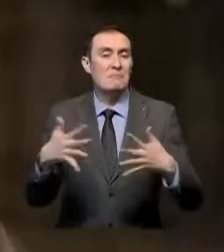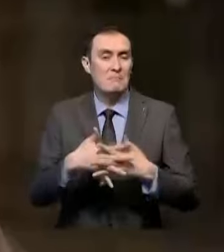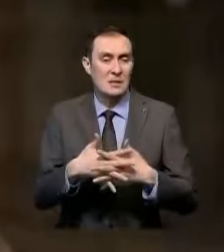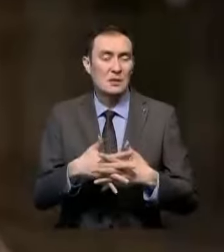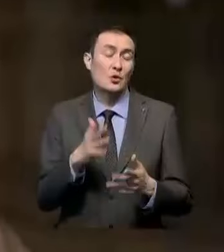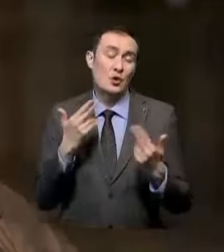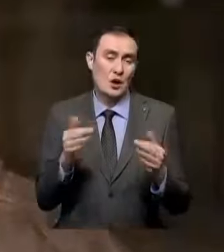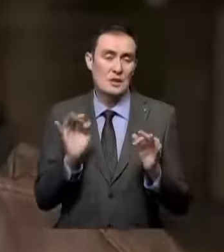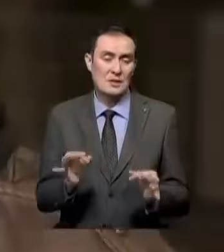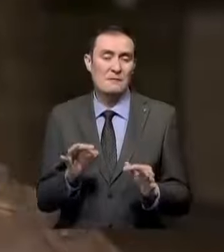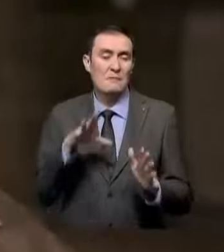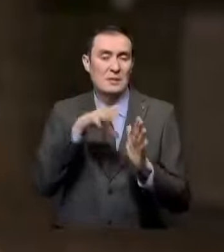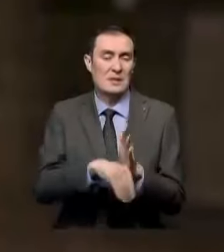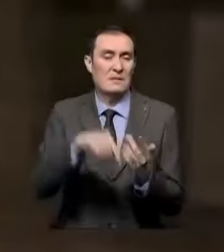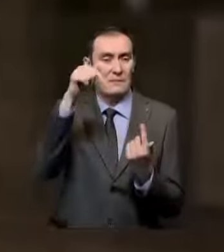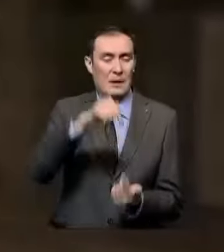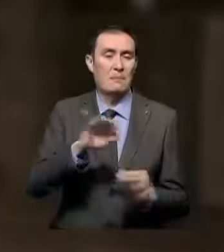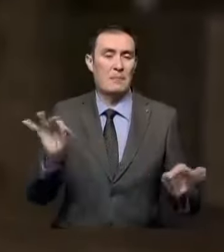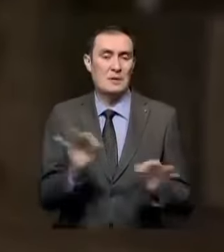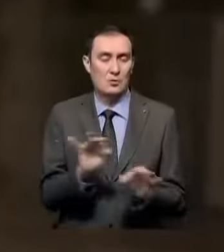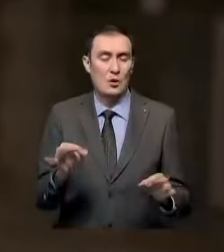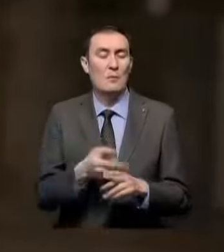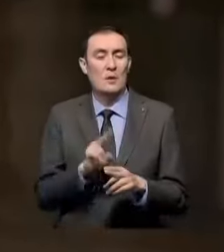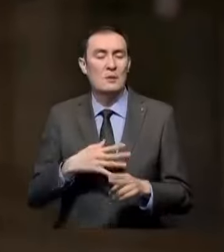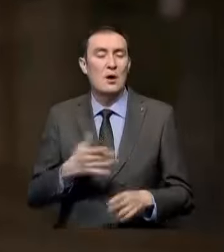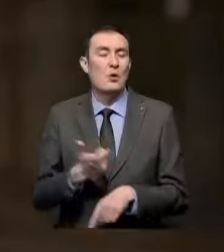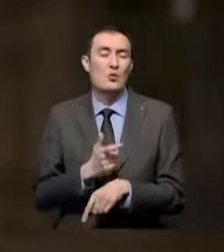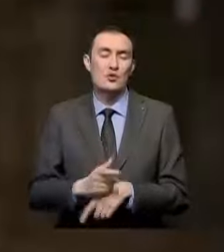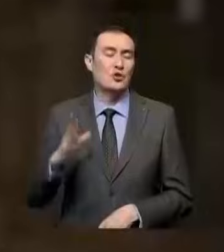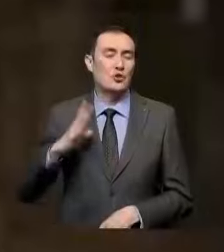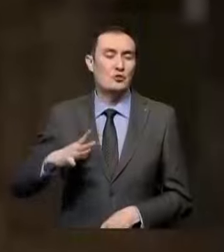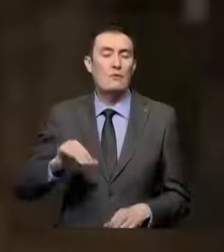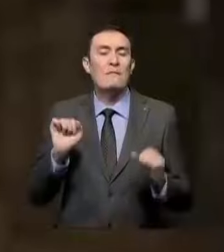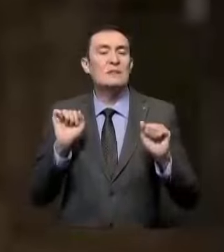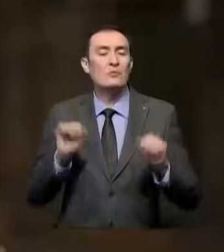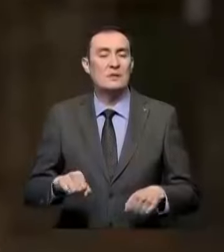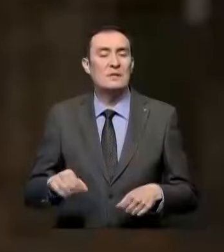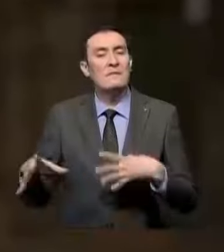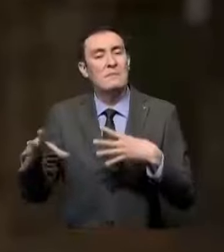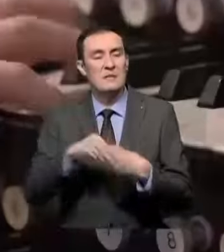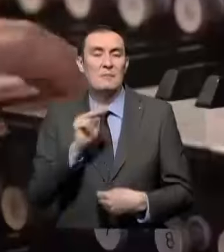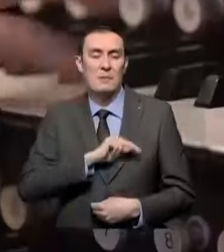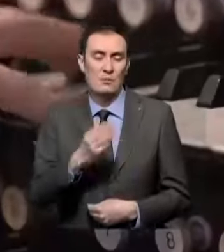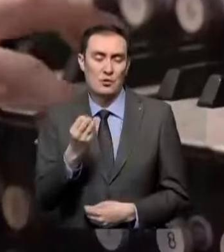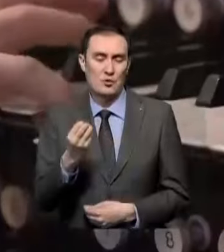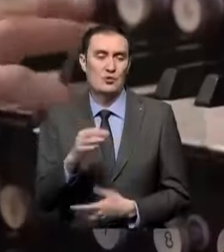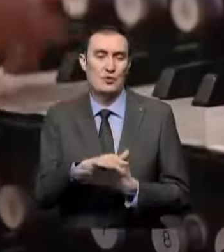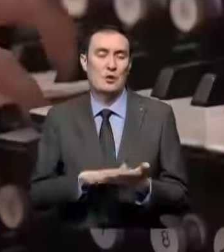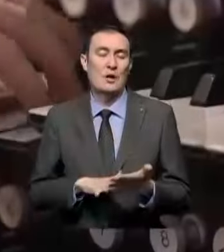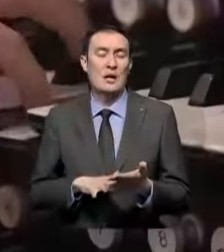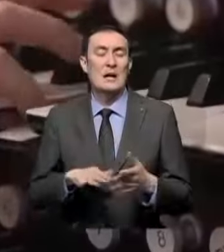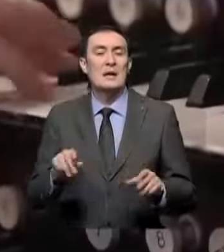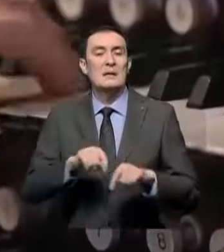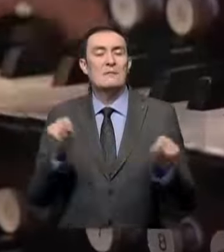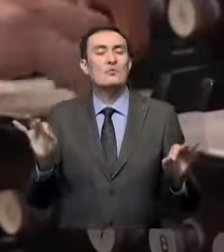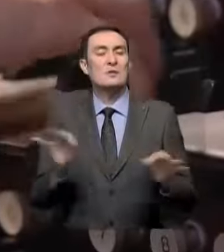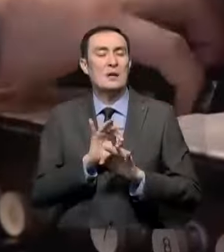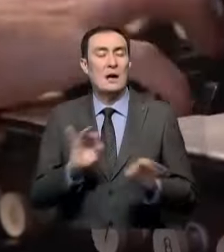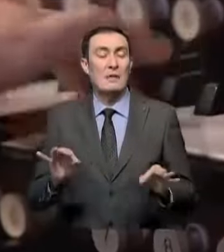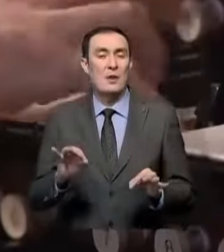который, естественно, вписался в композицию. Так что я с нетерпением жду возможности поработать с ним еще. Для создания музыкального